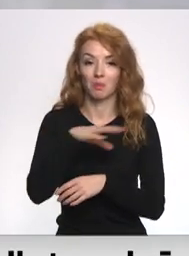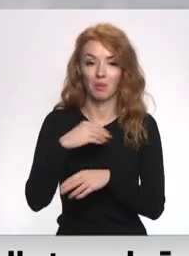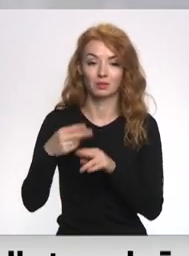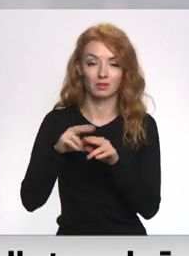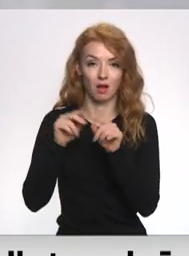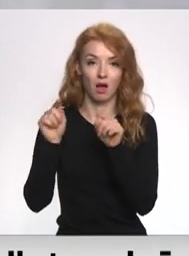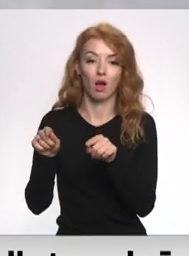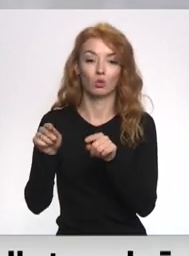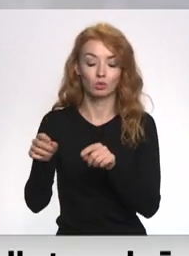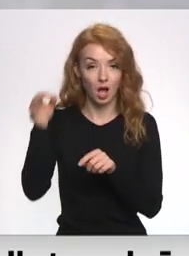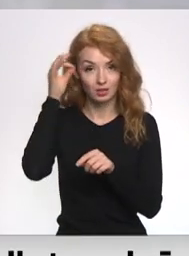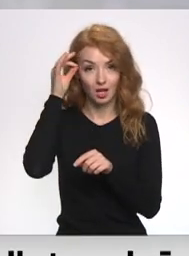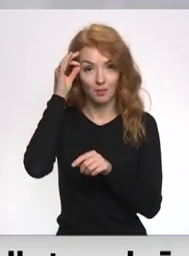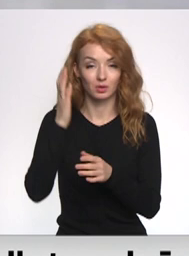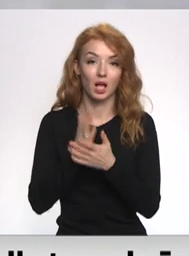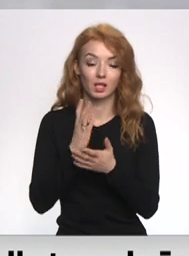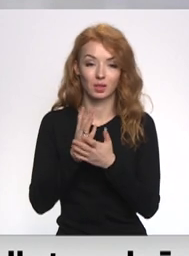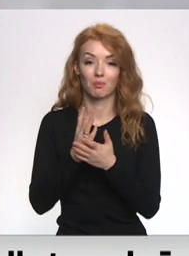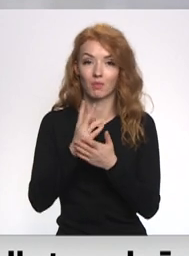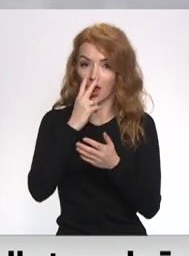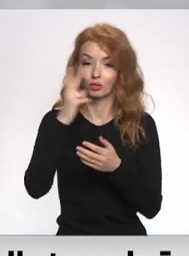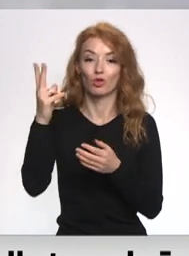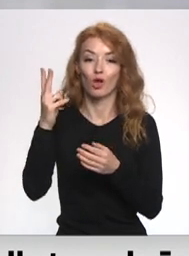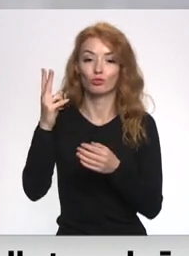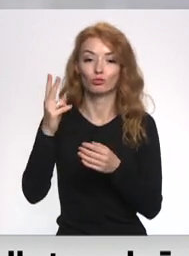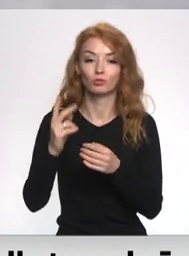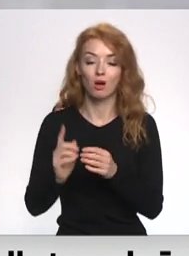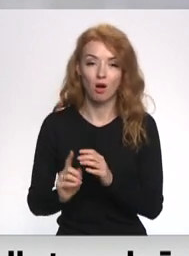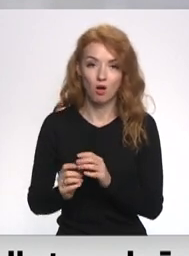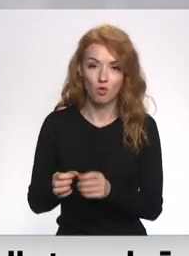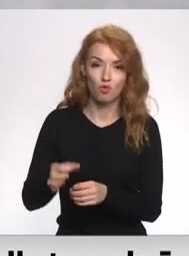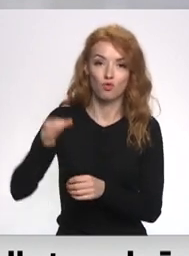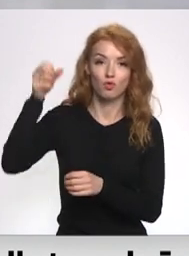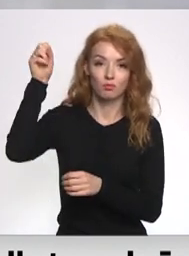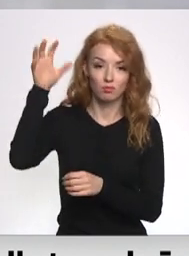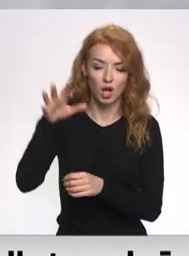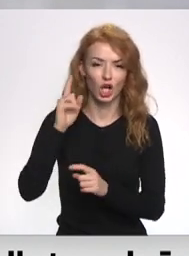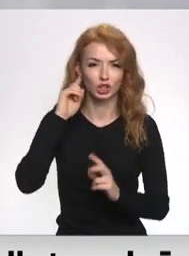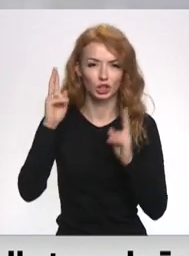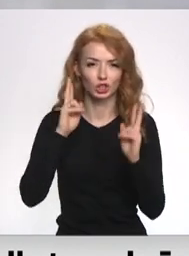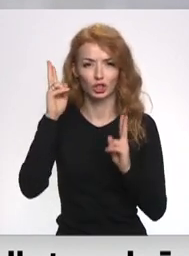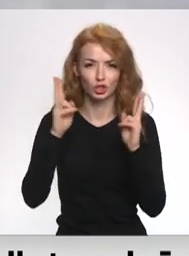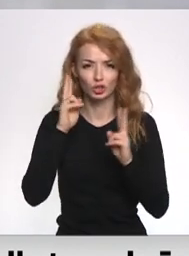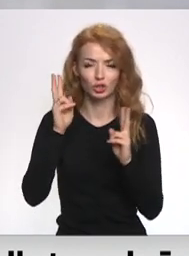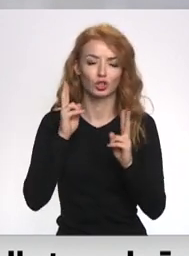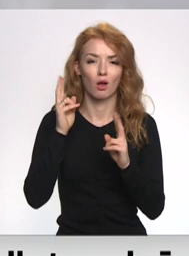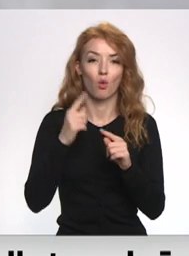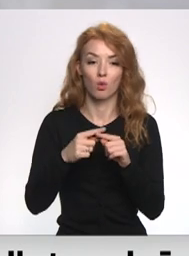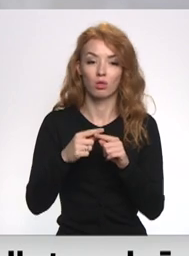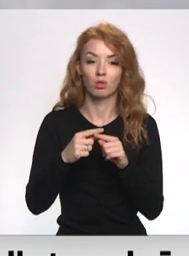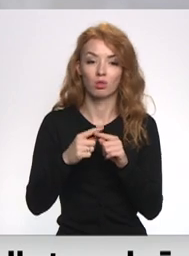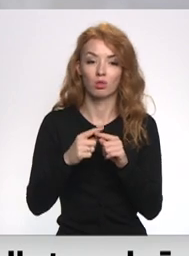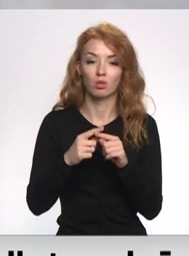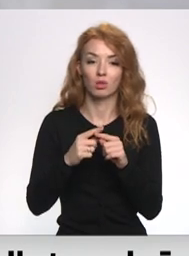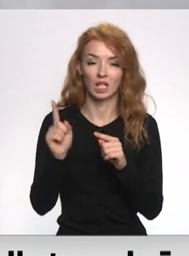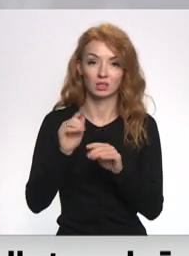kas atceramies, esam sastapuši garās luminizējušās lampas, dūts un šņāts, un